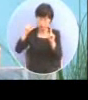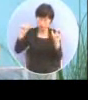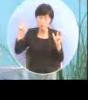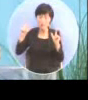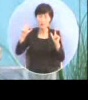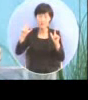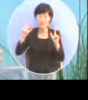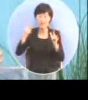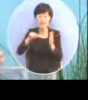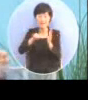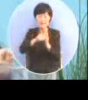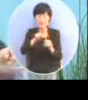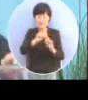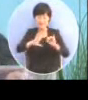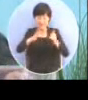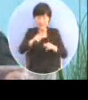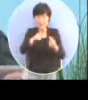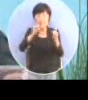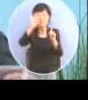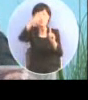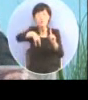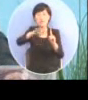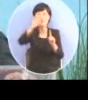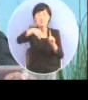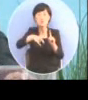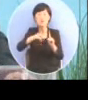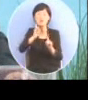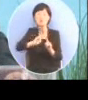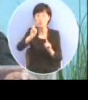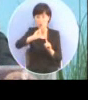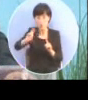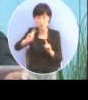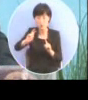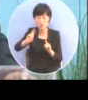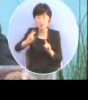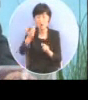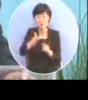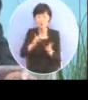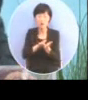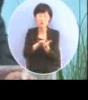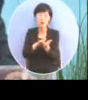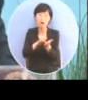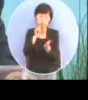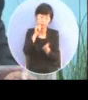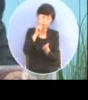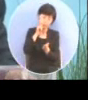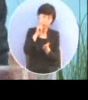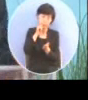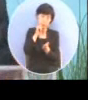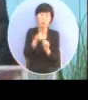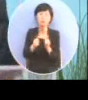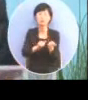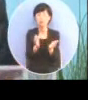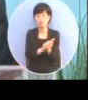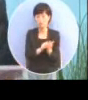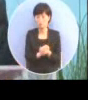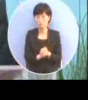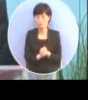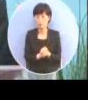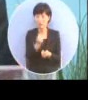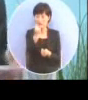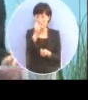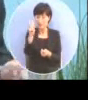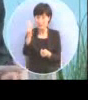죽고. Có những ca sĩ nổi tiếng trên thế giới và kết cục thì cũng chết bởi những loại thuốc. 유명한 배우가 돼가지고 말이죠 전